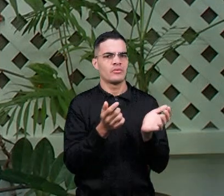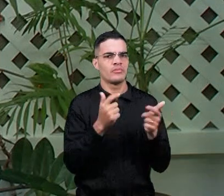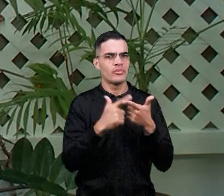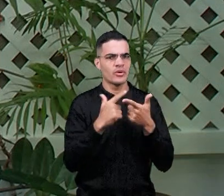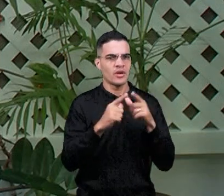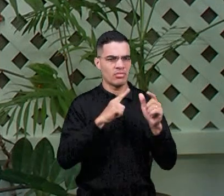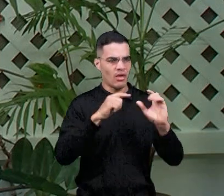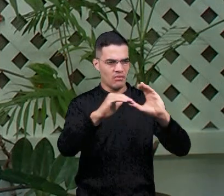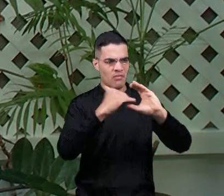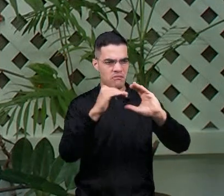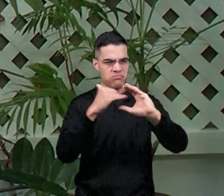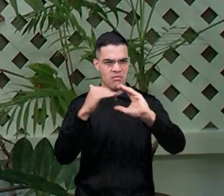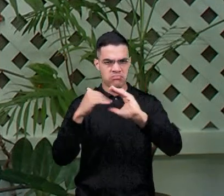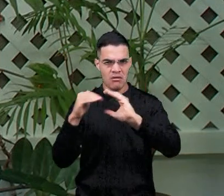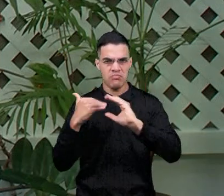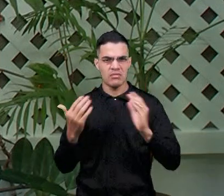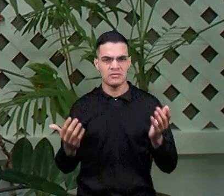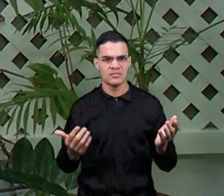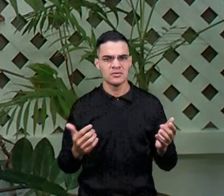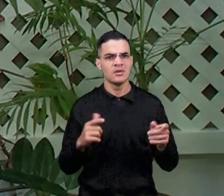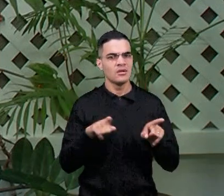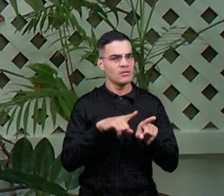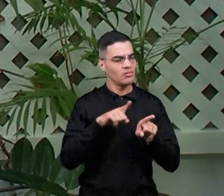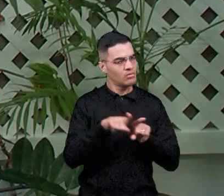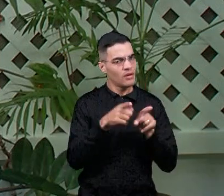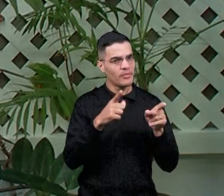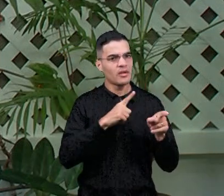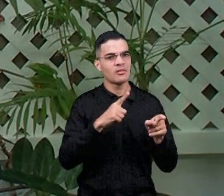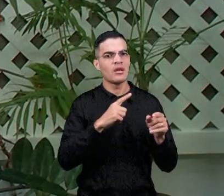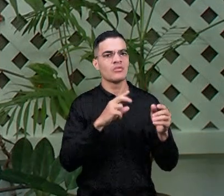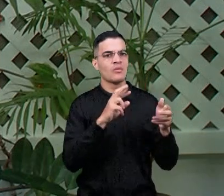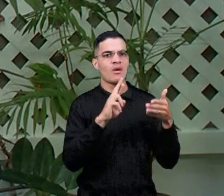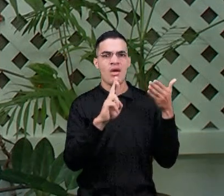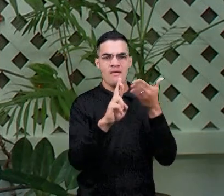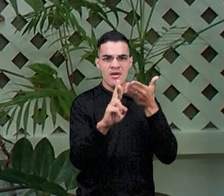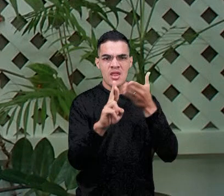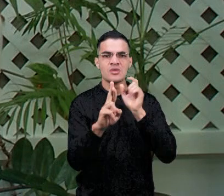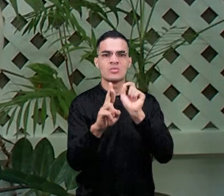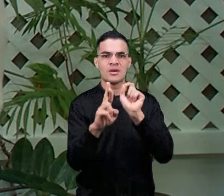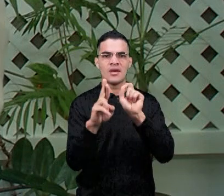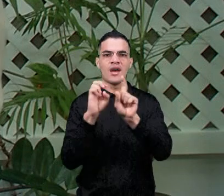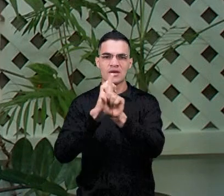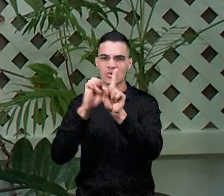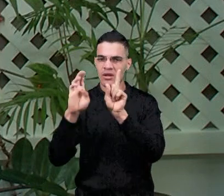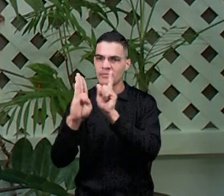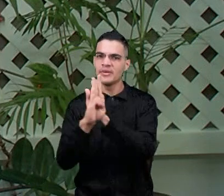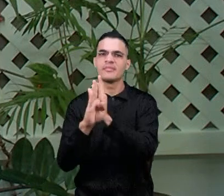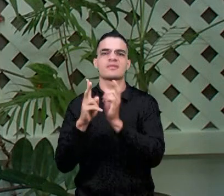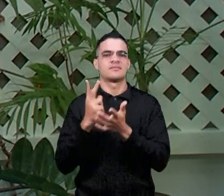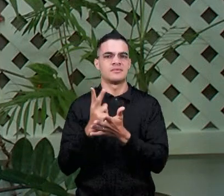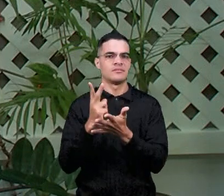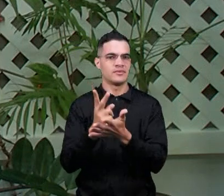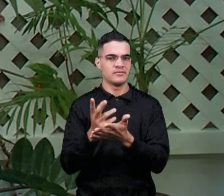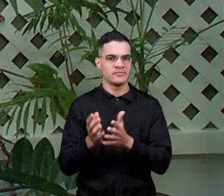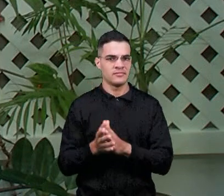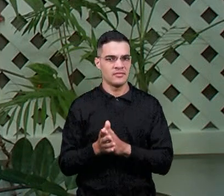leur contribution, y compris en faisant la référence à l'école biblique dominicale et en